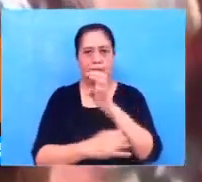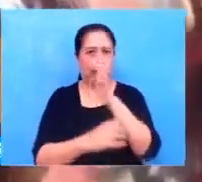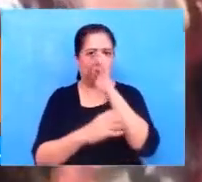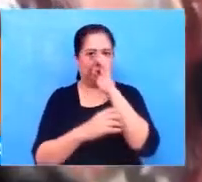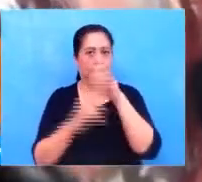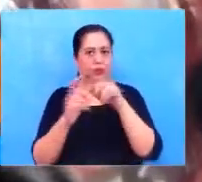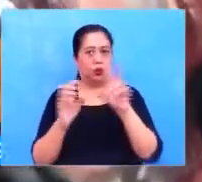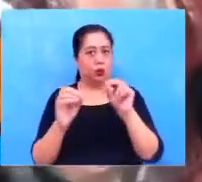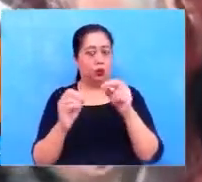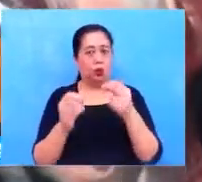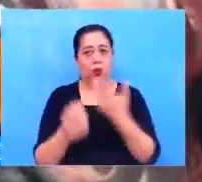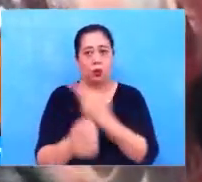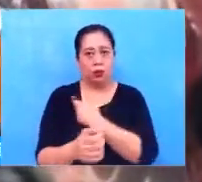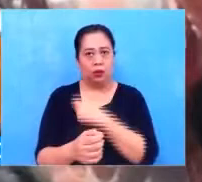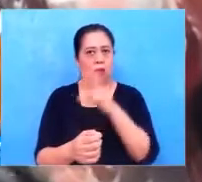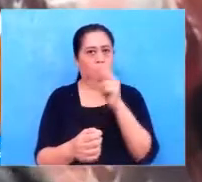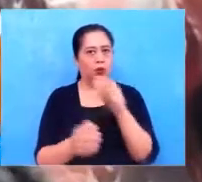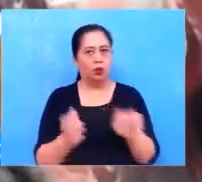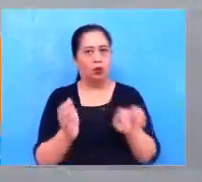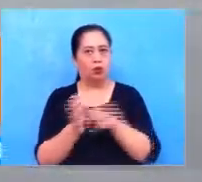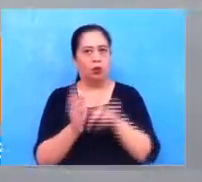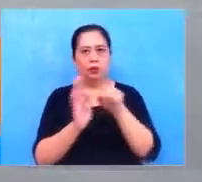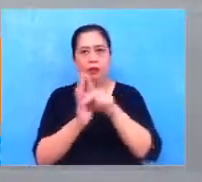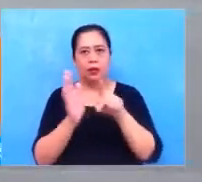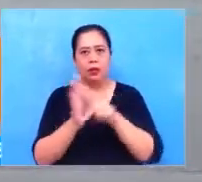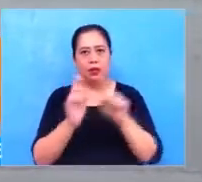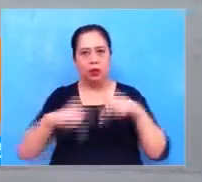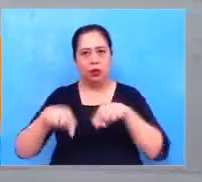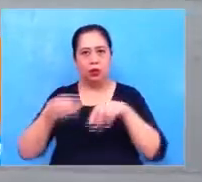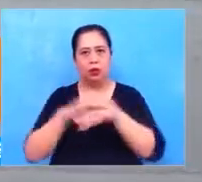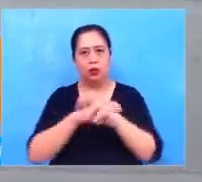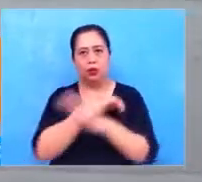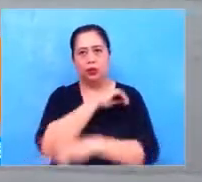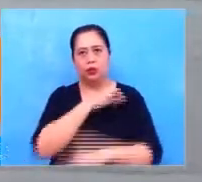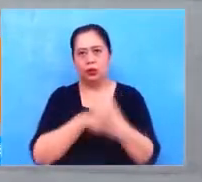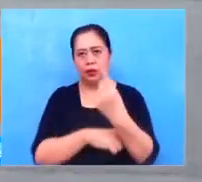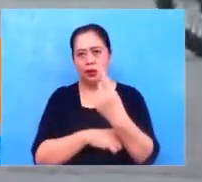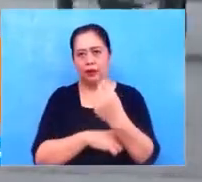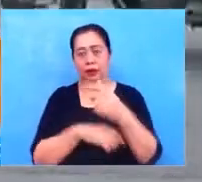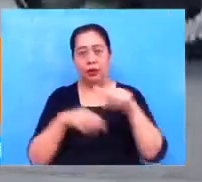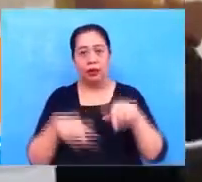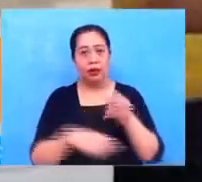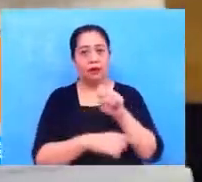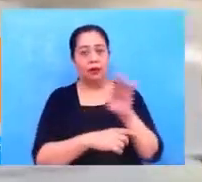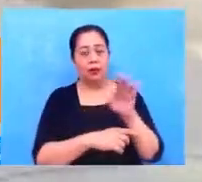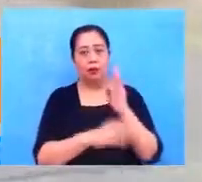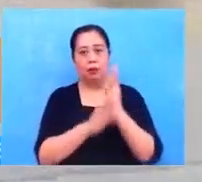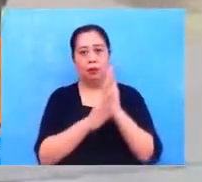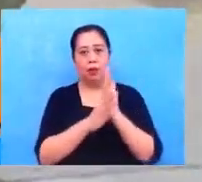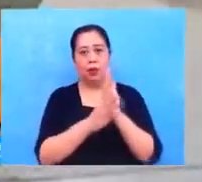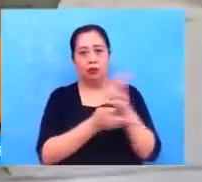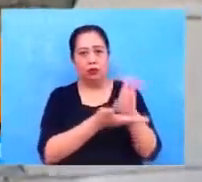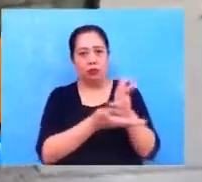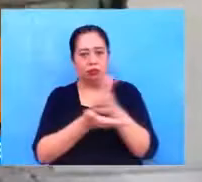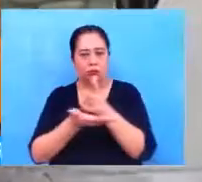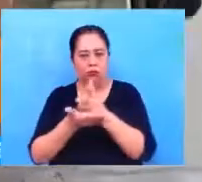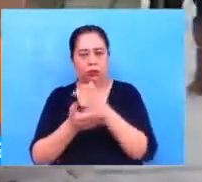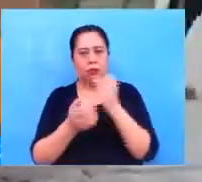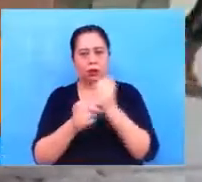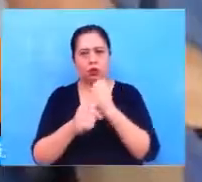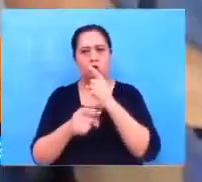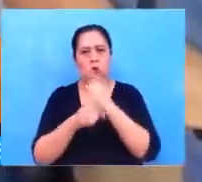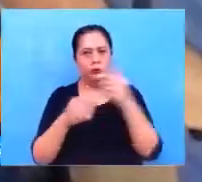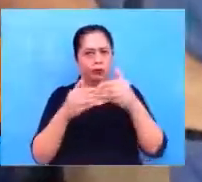vaccine, no ride policy papasok ng Region 11. Kaya dito pa lang sa San Francisco Bus Terminal, naniniguro na silang bakunado ang